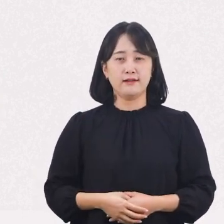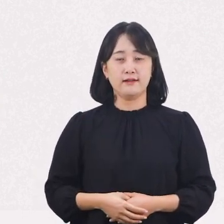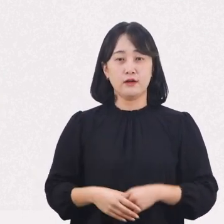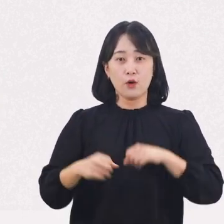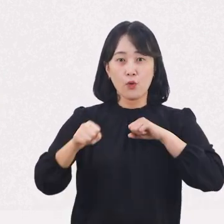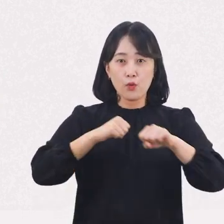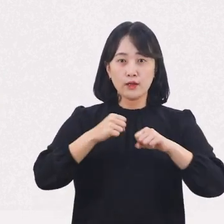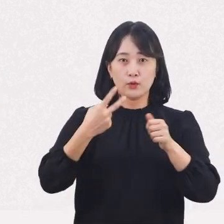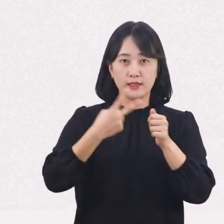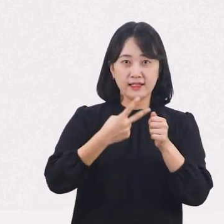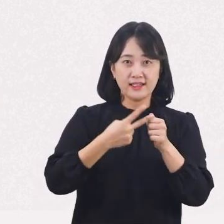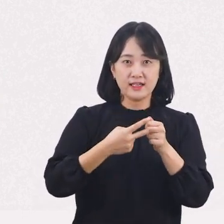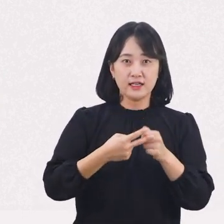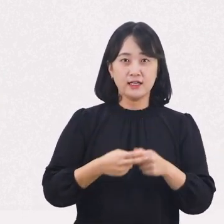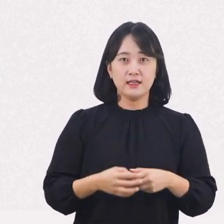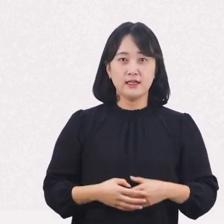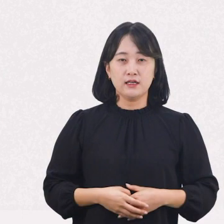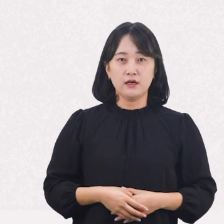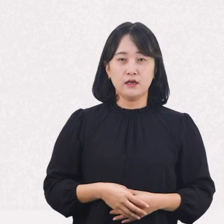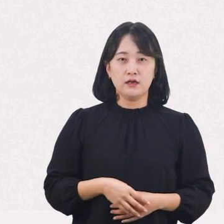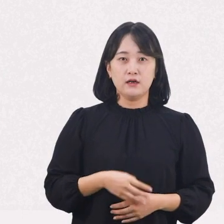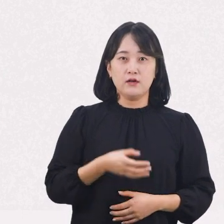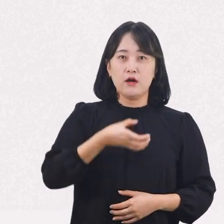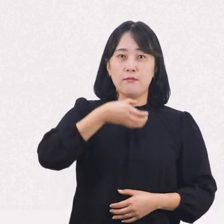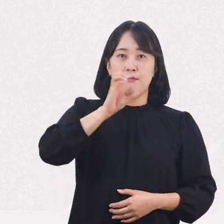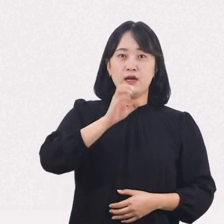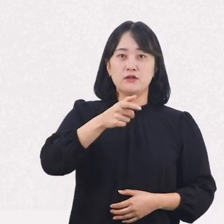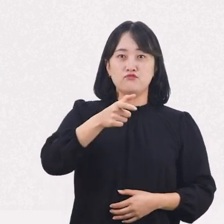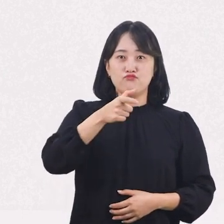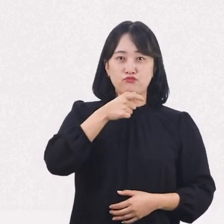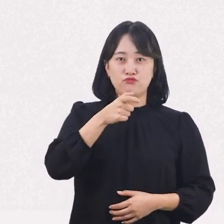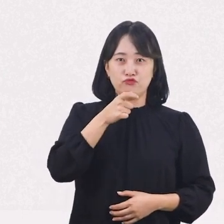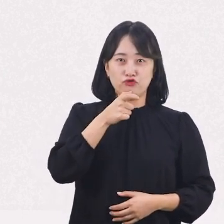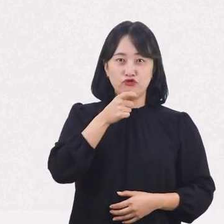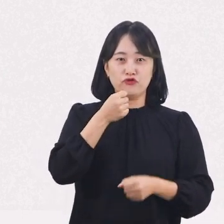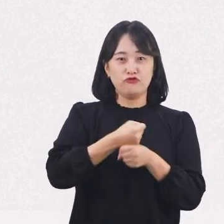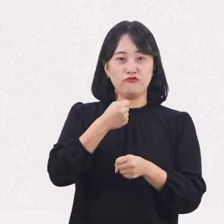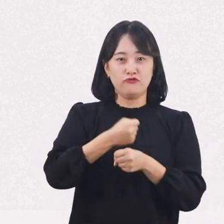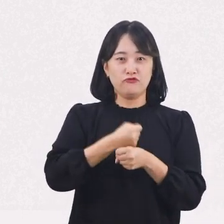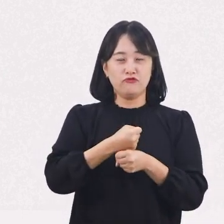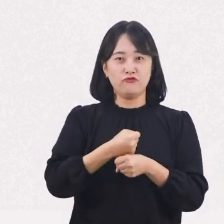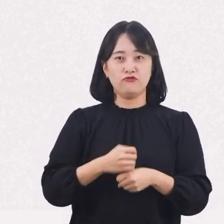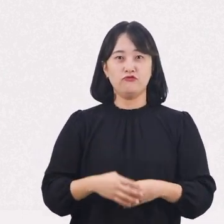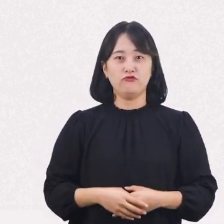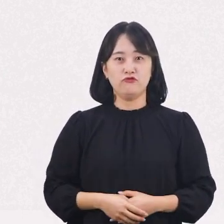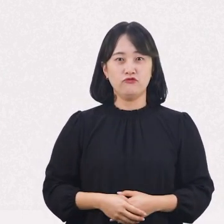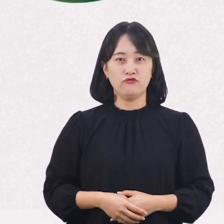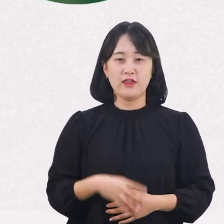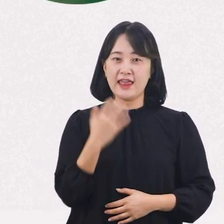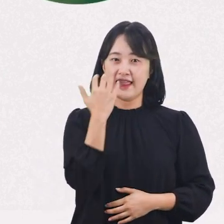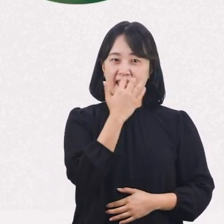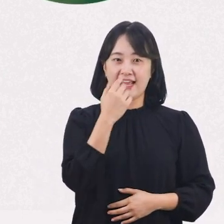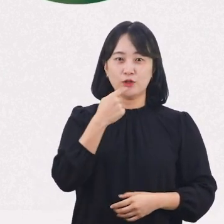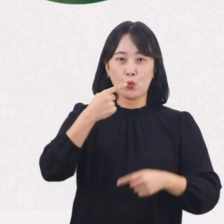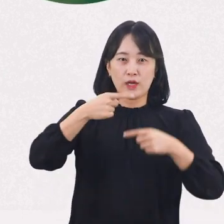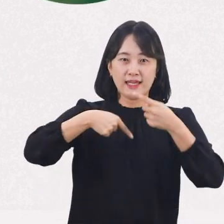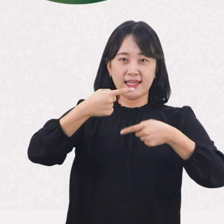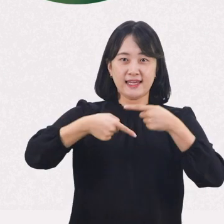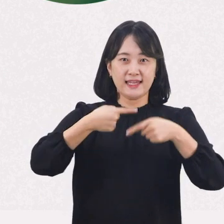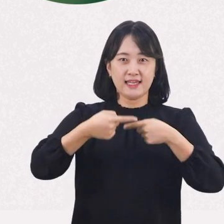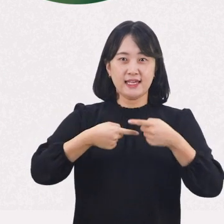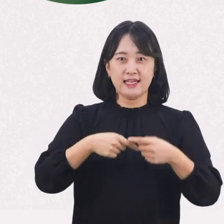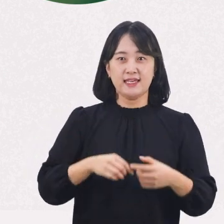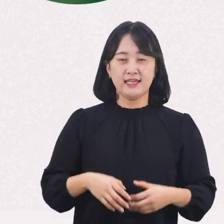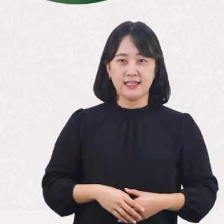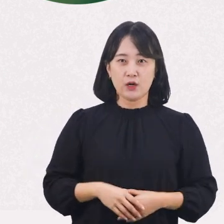활동 2에서는 먹을 수 있는 물의 비율 종이고리 만들기 활동을 하였습니다. 색종이로 100개의 고리를